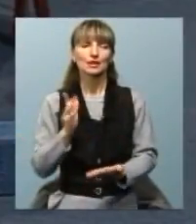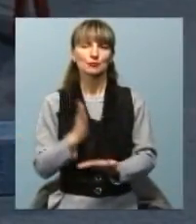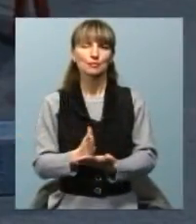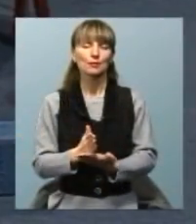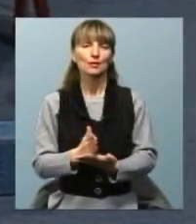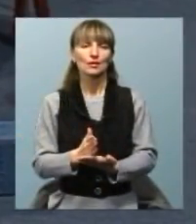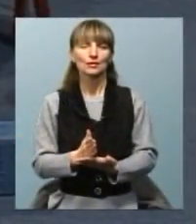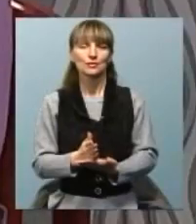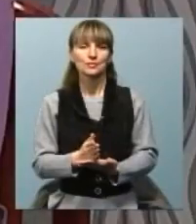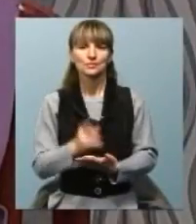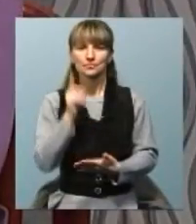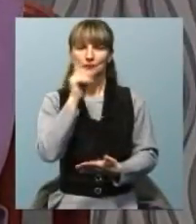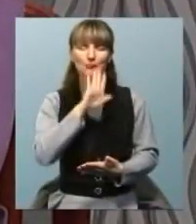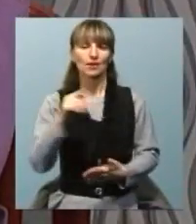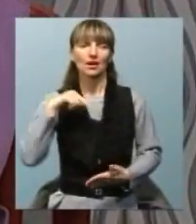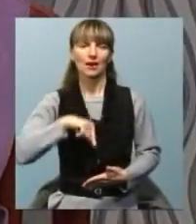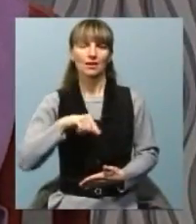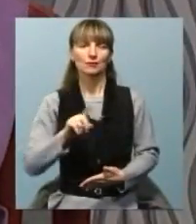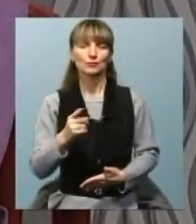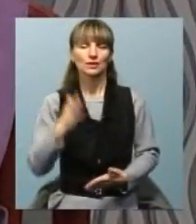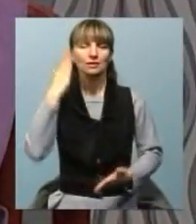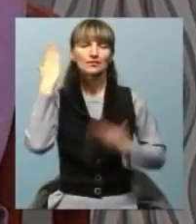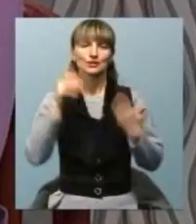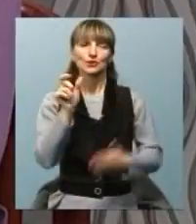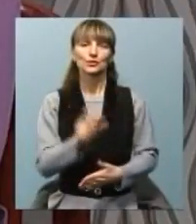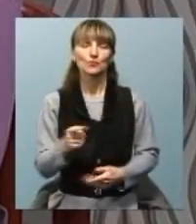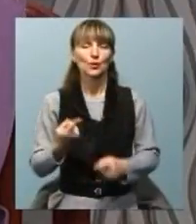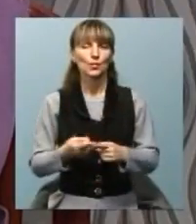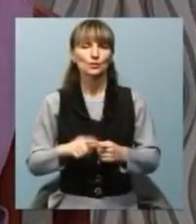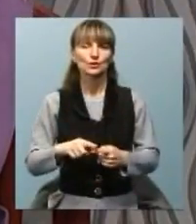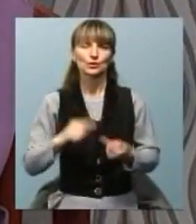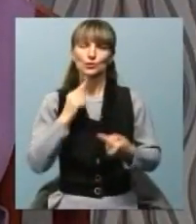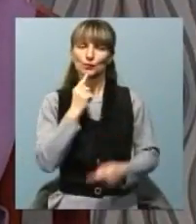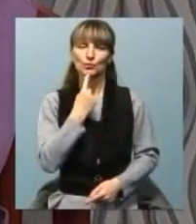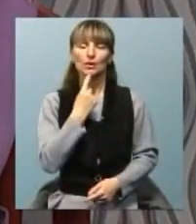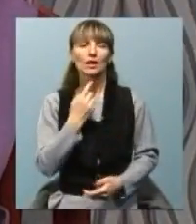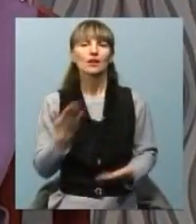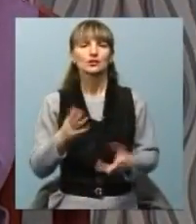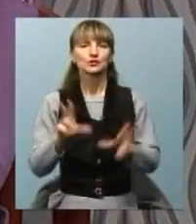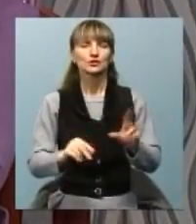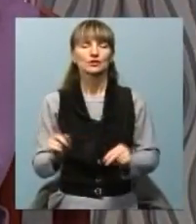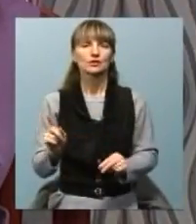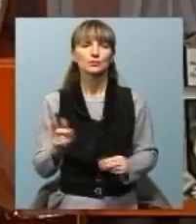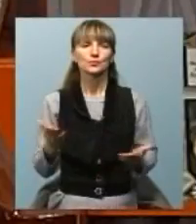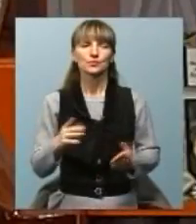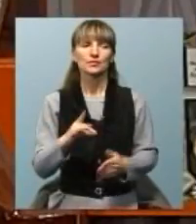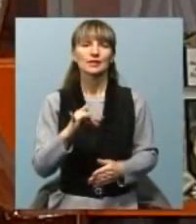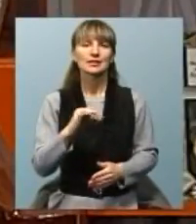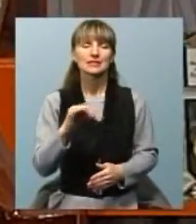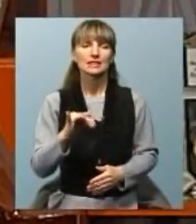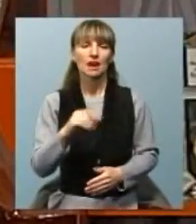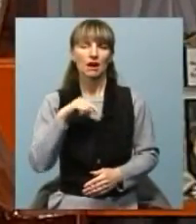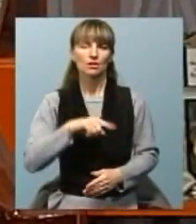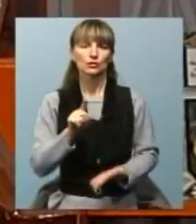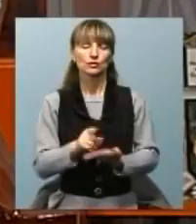такий непоганий характер, оскільки розважити людину дуже таки нелегко. А як вважаєш, що треба, які риси характеру мати,